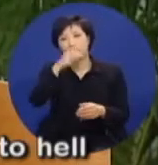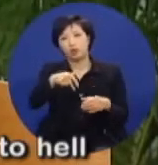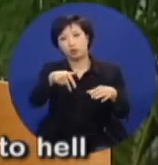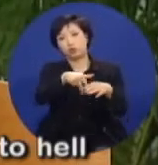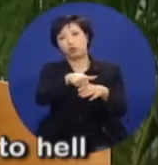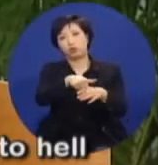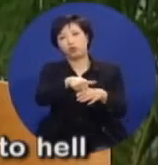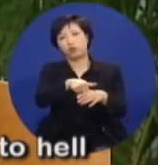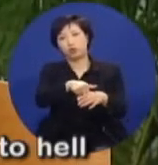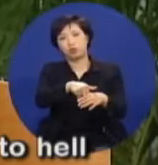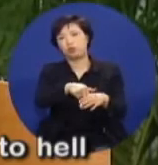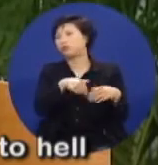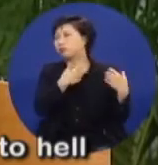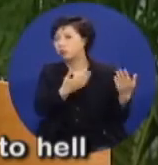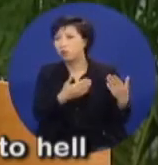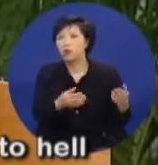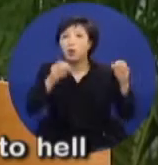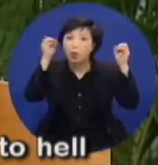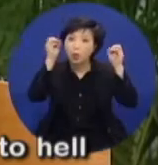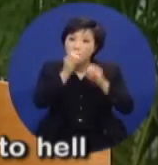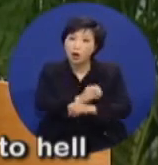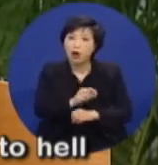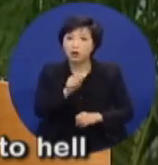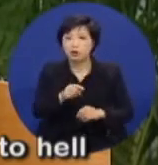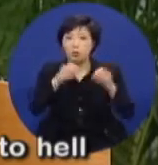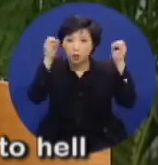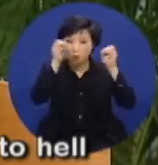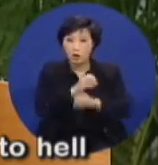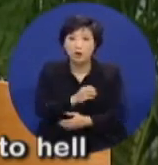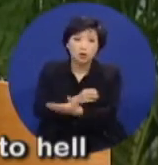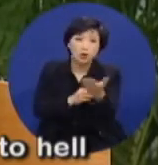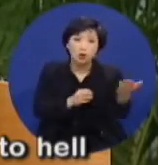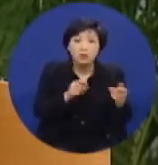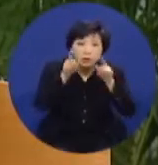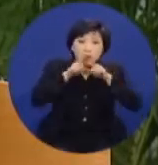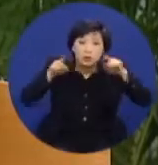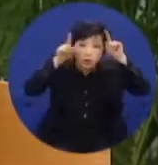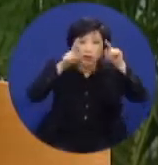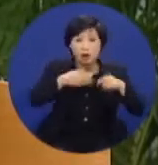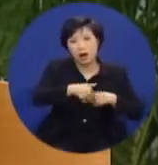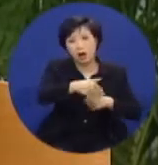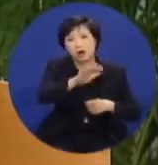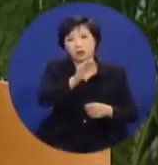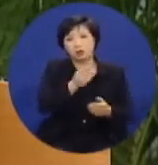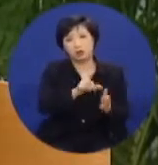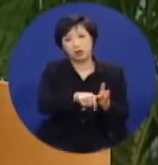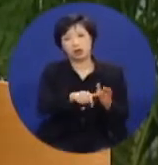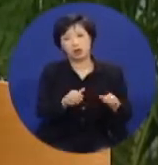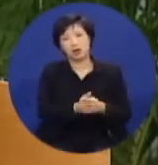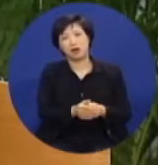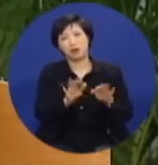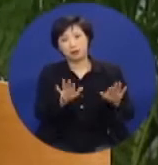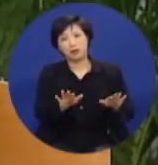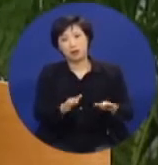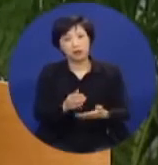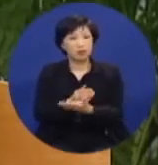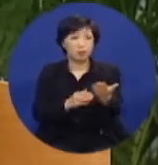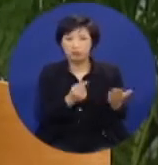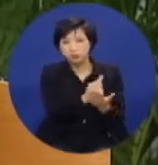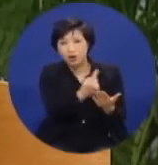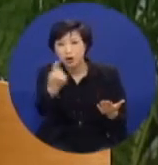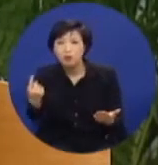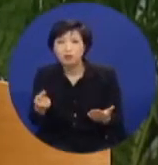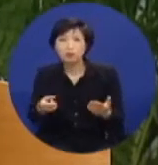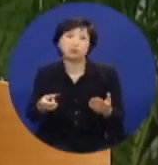말아 버리는 이 오해의 거액 앗흥 춤을 추게 풀 잘라 버릴 때 두 번 다시 탕제 는 나올